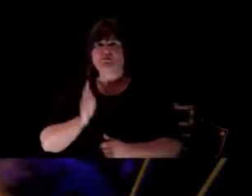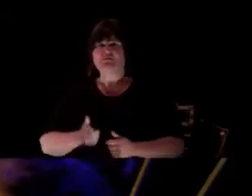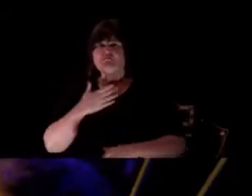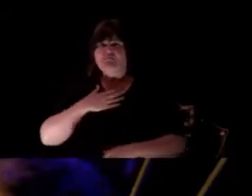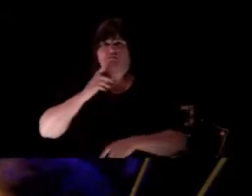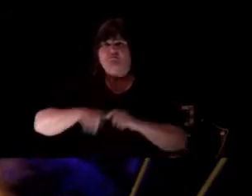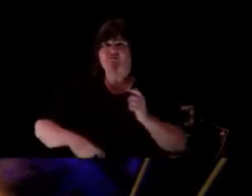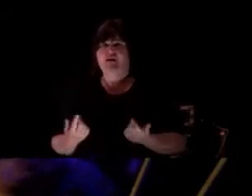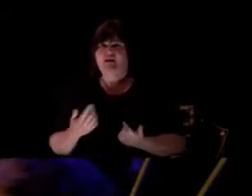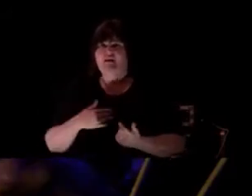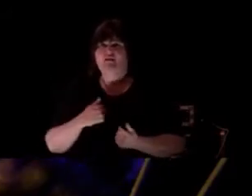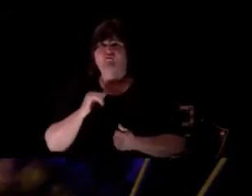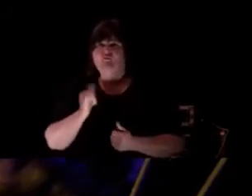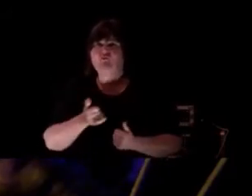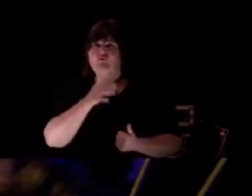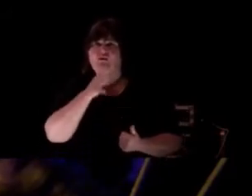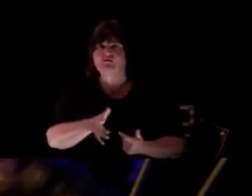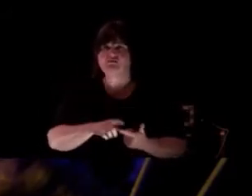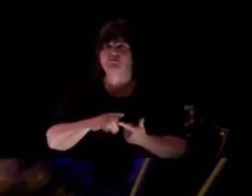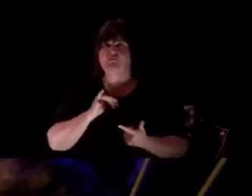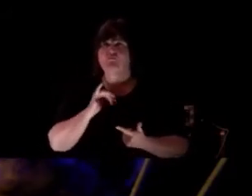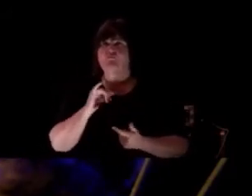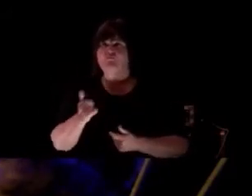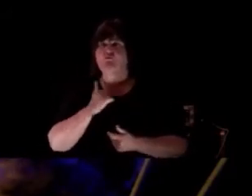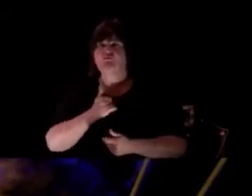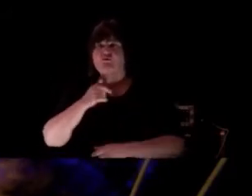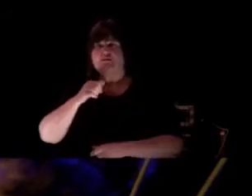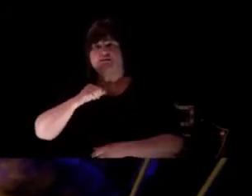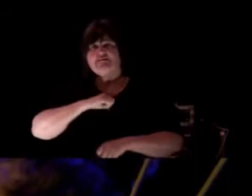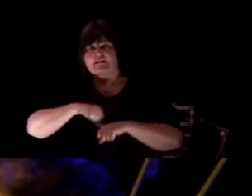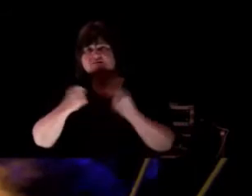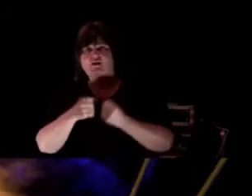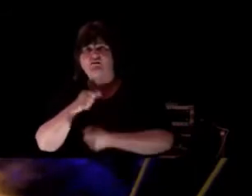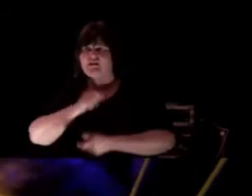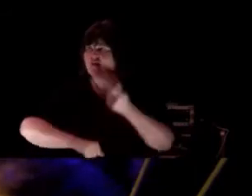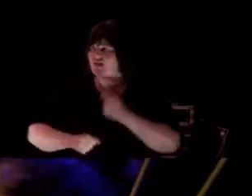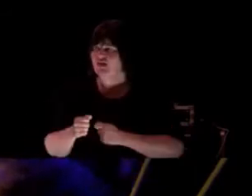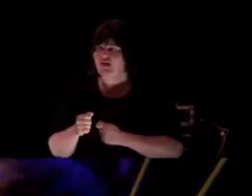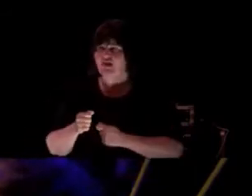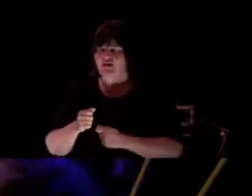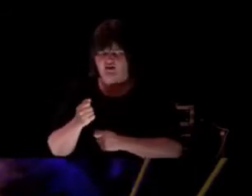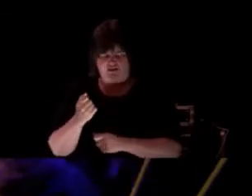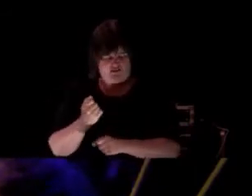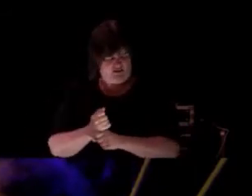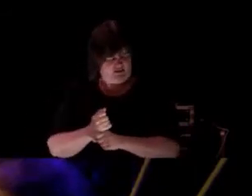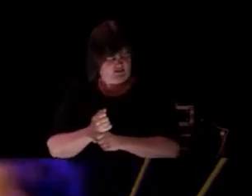bare min skyld. Du begynner å skylle på deg selv. Tenker at du har problemet.